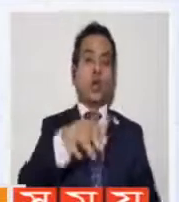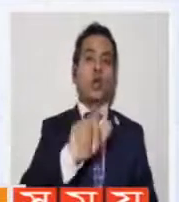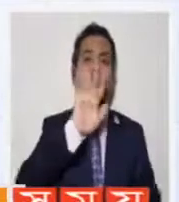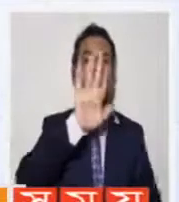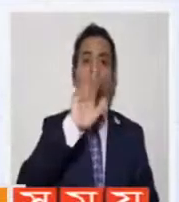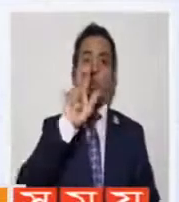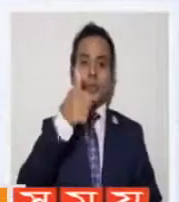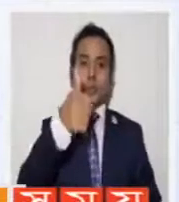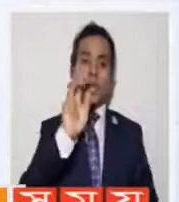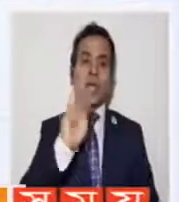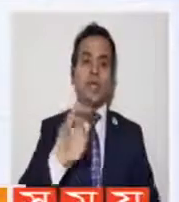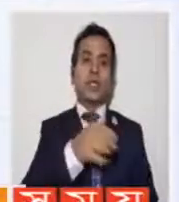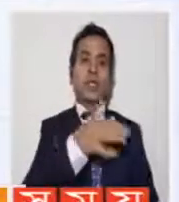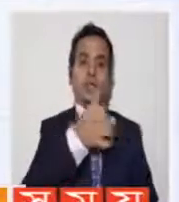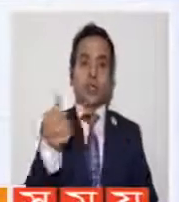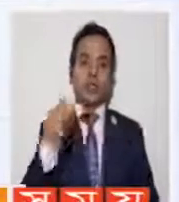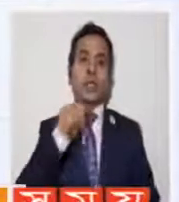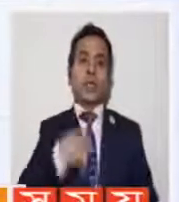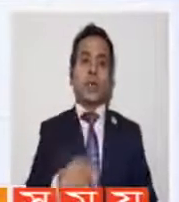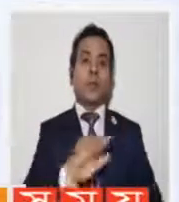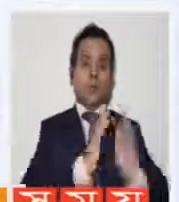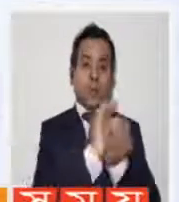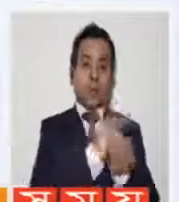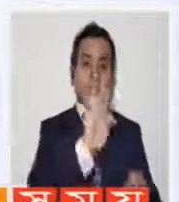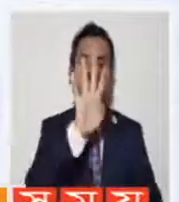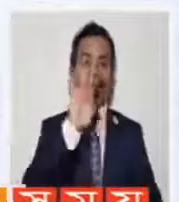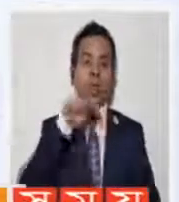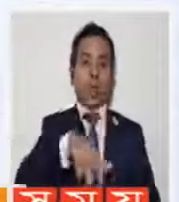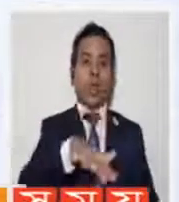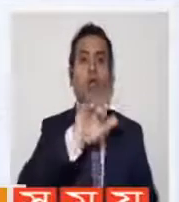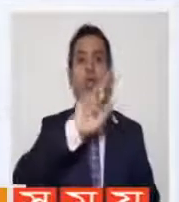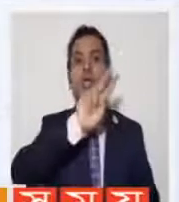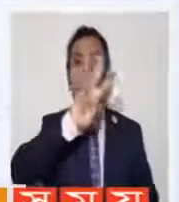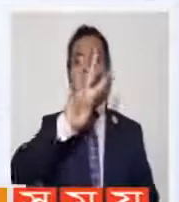হয়েছে ২৪ ঘন্টায় ৪১,৬৩০টি, এ পর্যন্ত